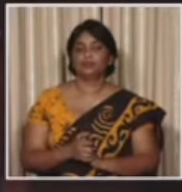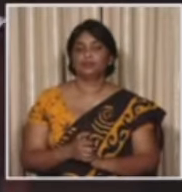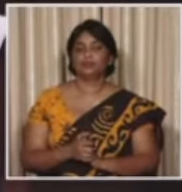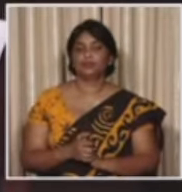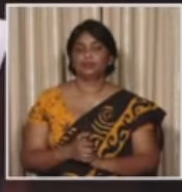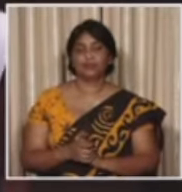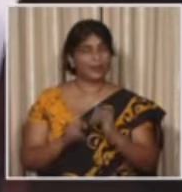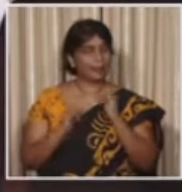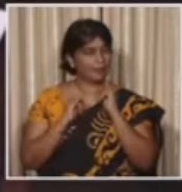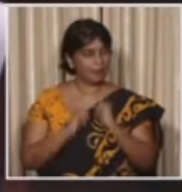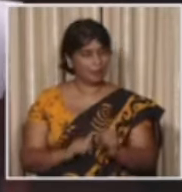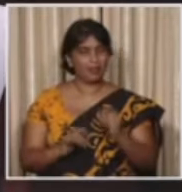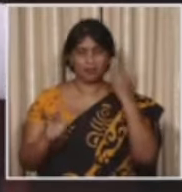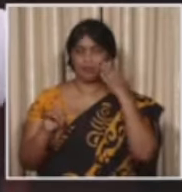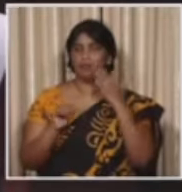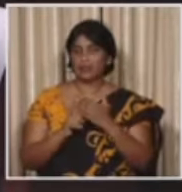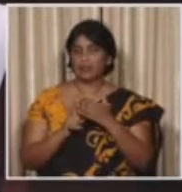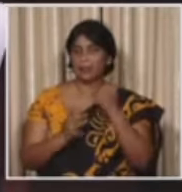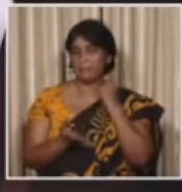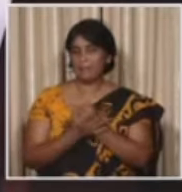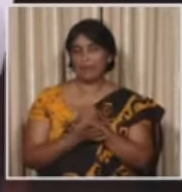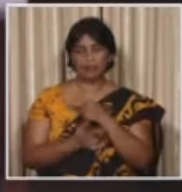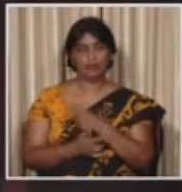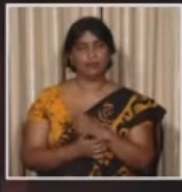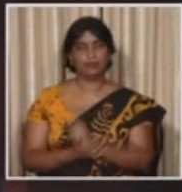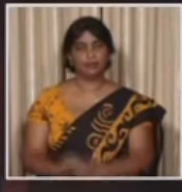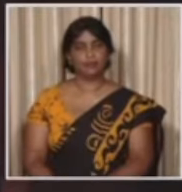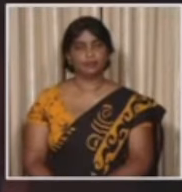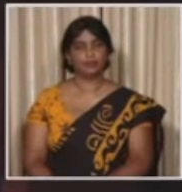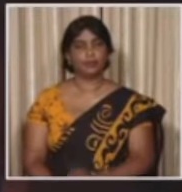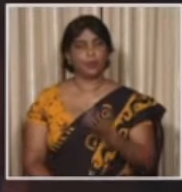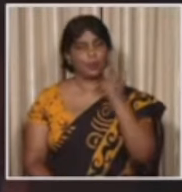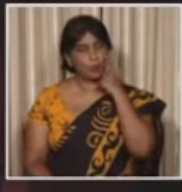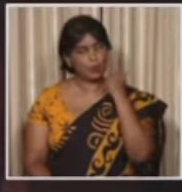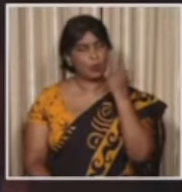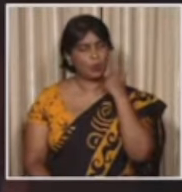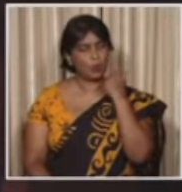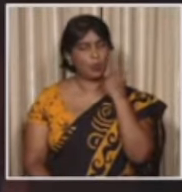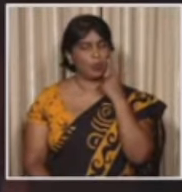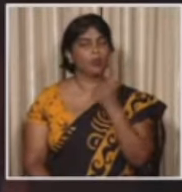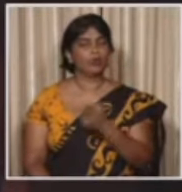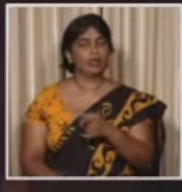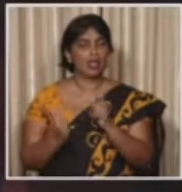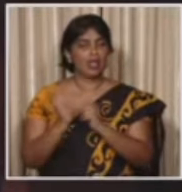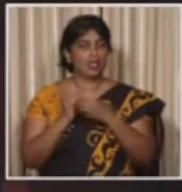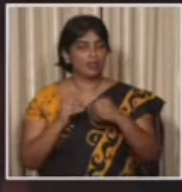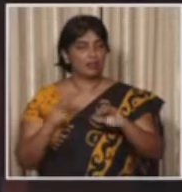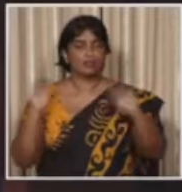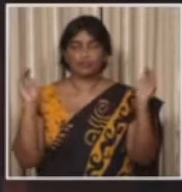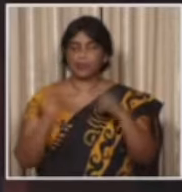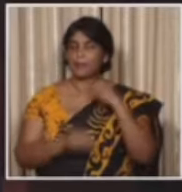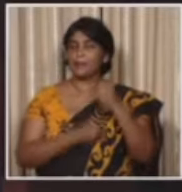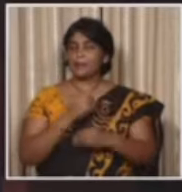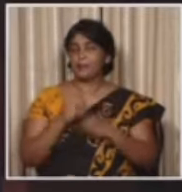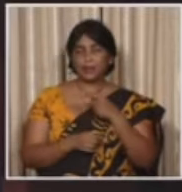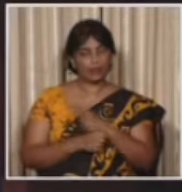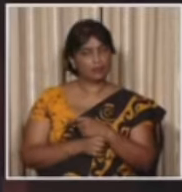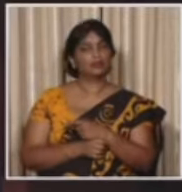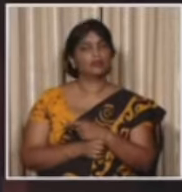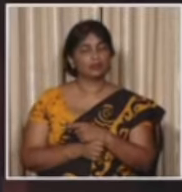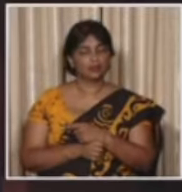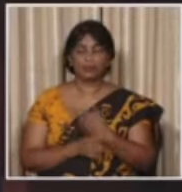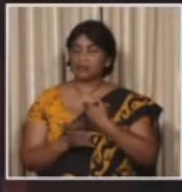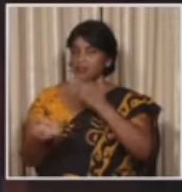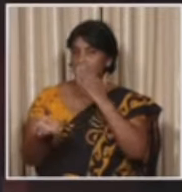බොහොම කැත විදියට කටයුතු කරේ සමහර බැංකු. දැන දැන මේ ශුද්‍ර කුඩා හා මධ්‍ය පරිමාණයේ කර්මාන්තකරුවන්